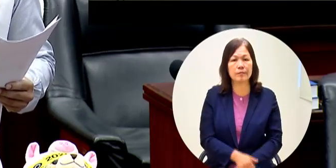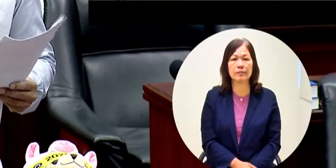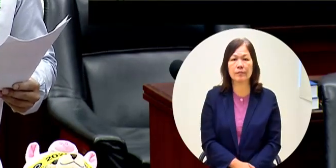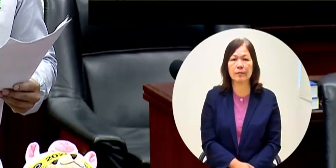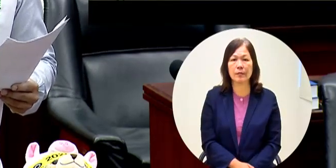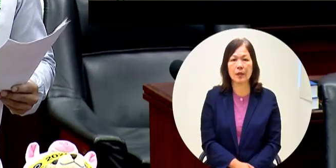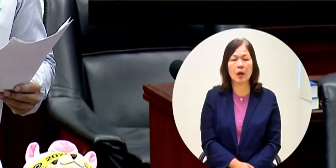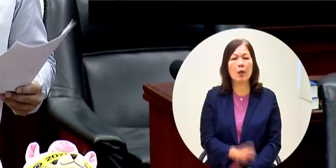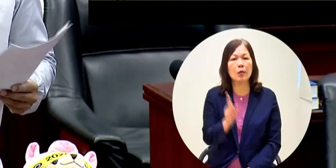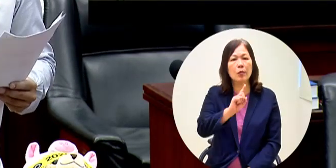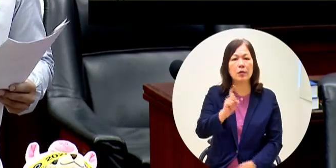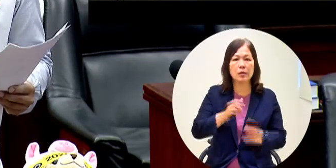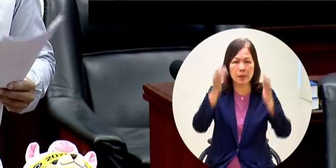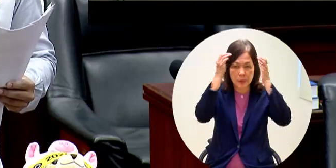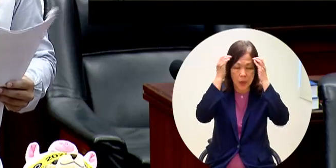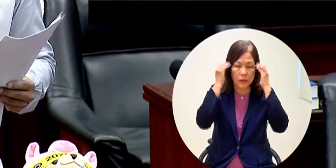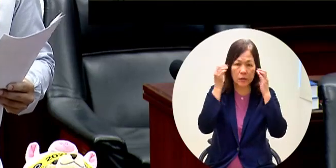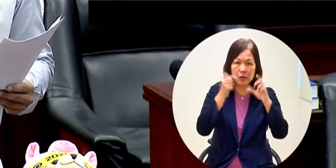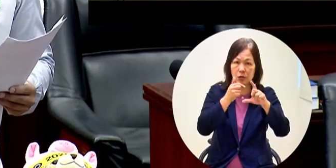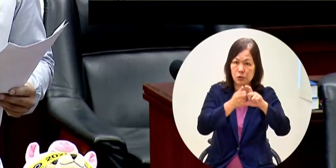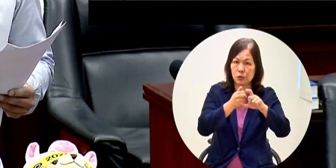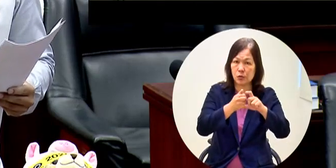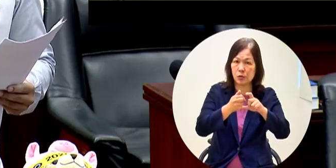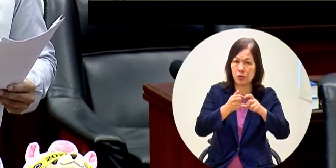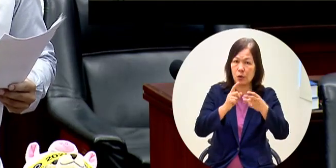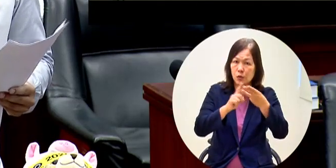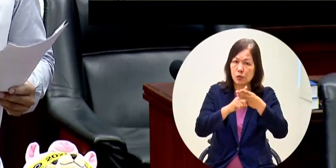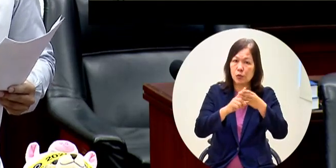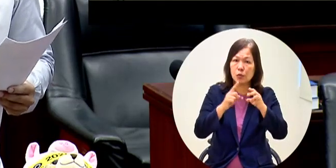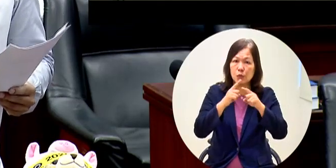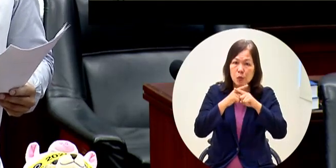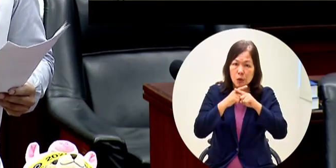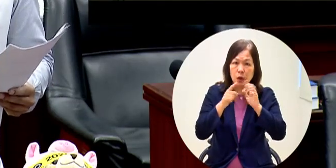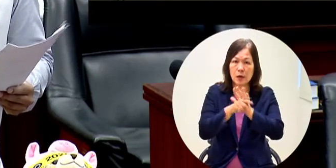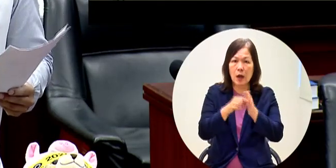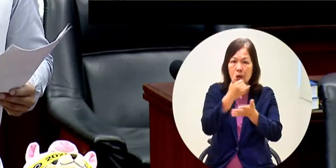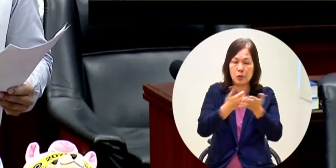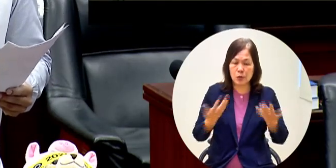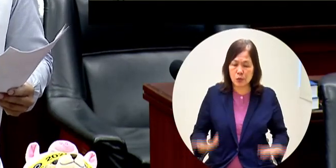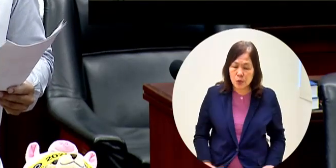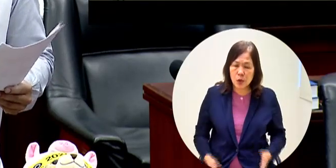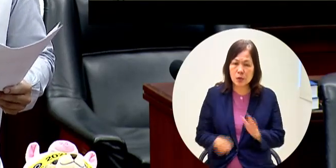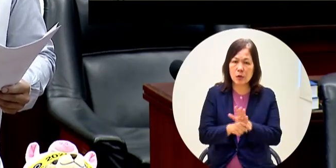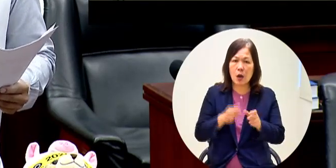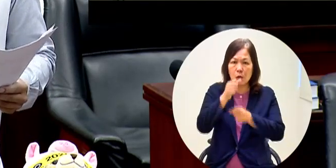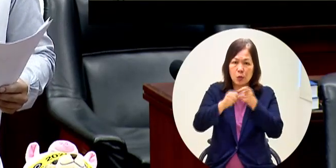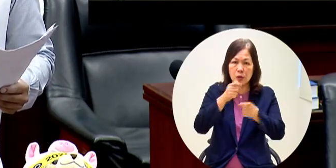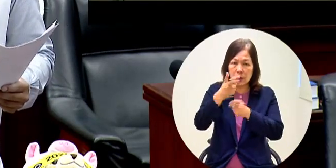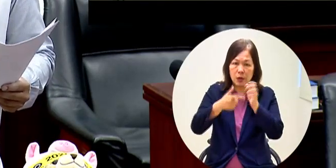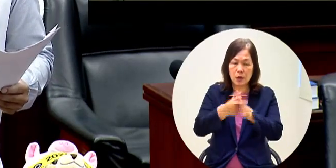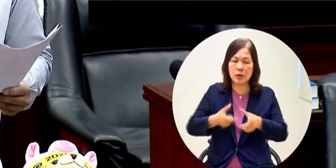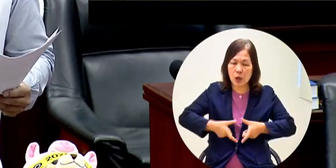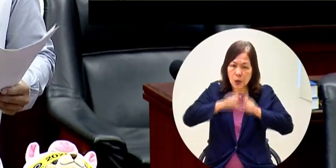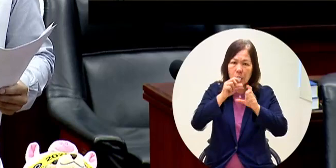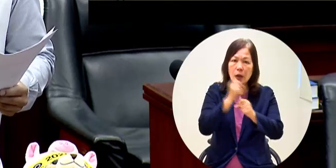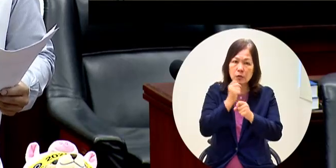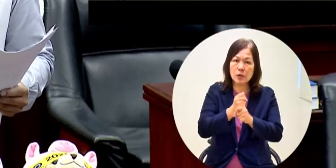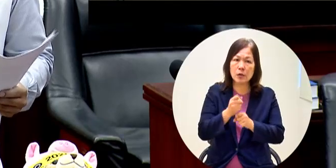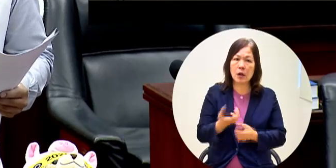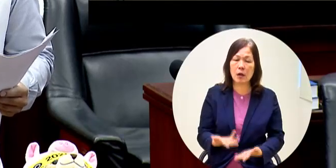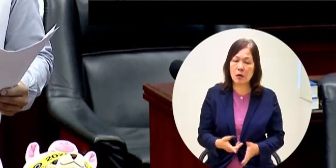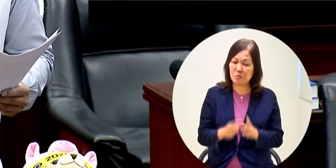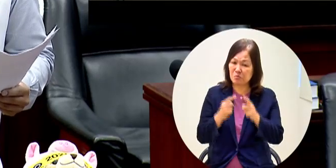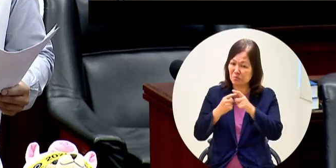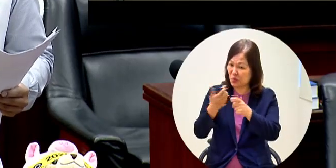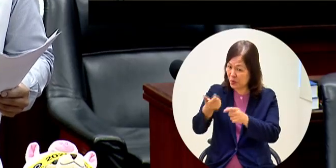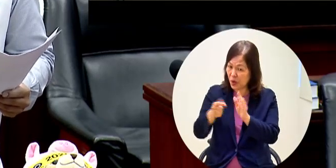为什么男子区公所的主任爱聘请一个退役我了，当个人等来回锅任用啊？用人为才哦，